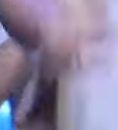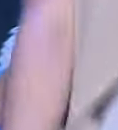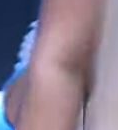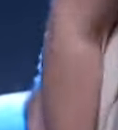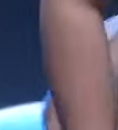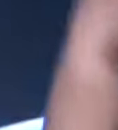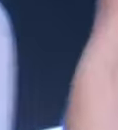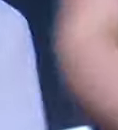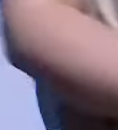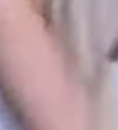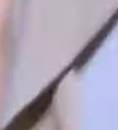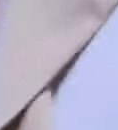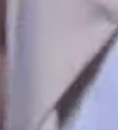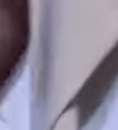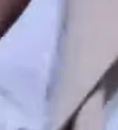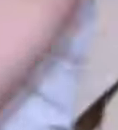o.